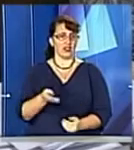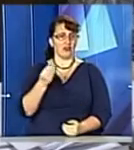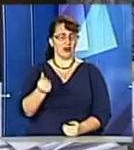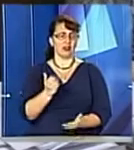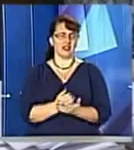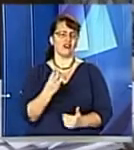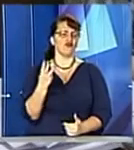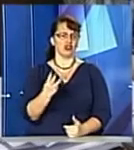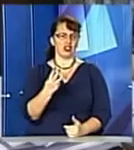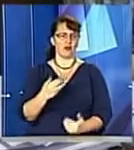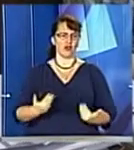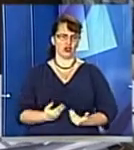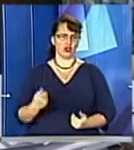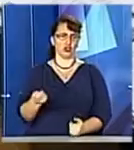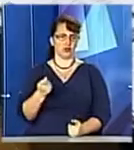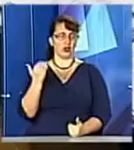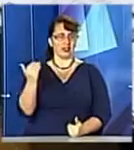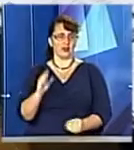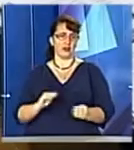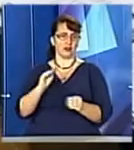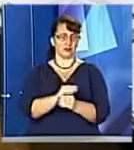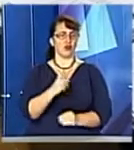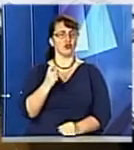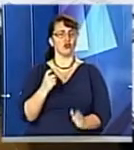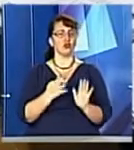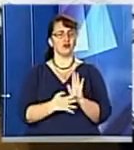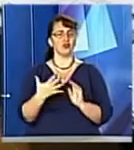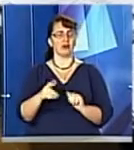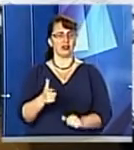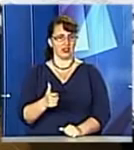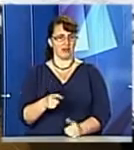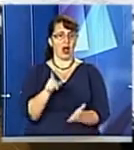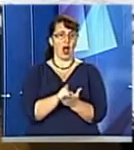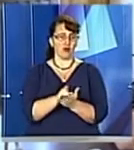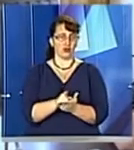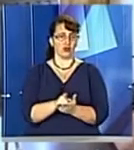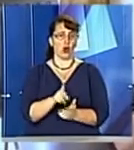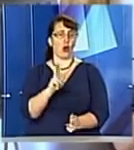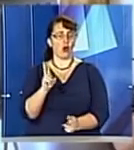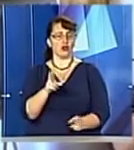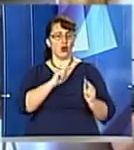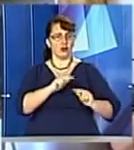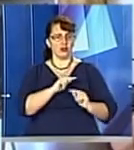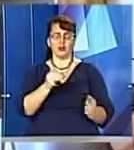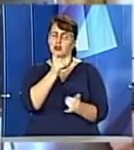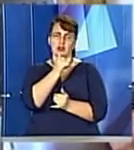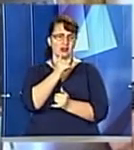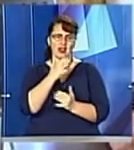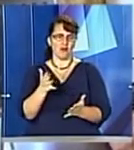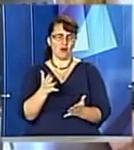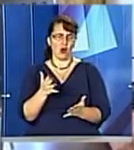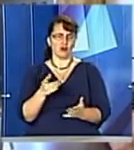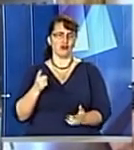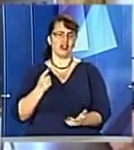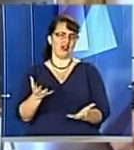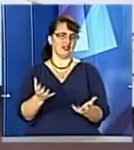3 прожиткових мінімумів. Тож їхня надбавка – 195 гривень. А от пенсіонери, що працюють, не можуть розраховувати на додаткові